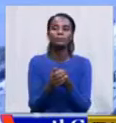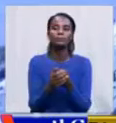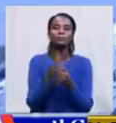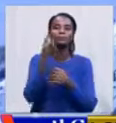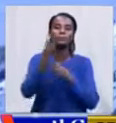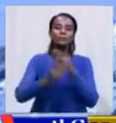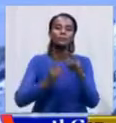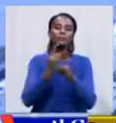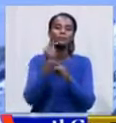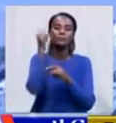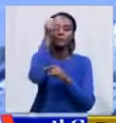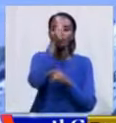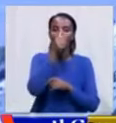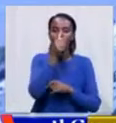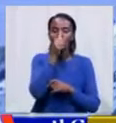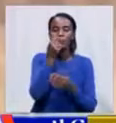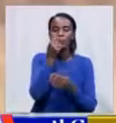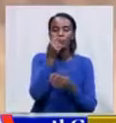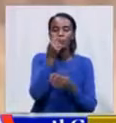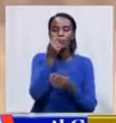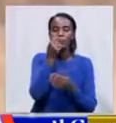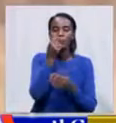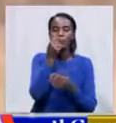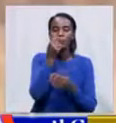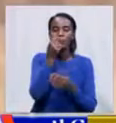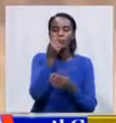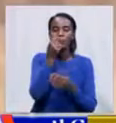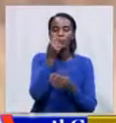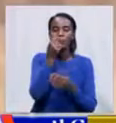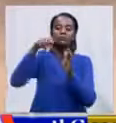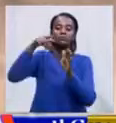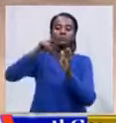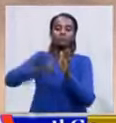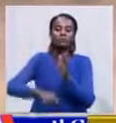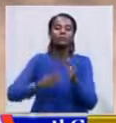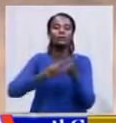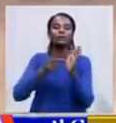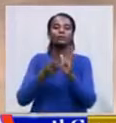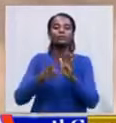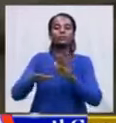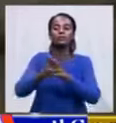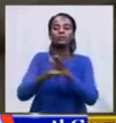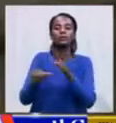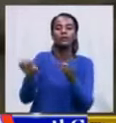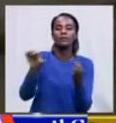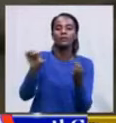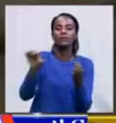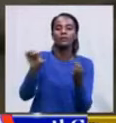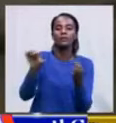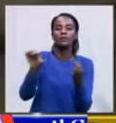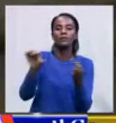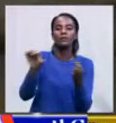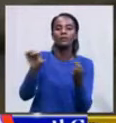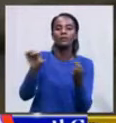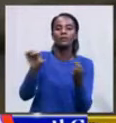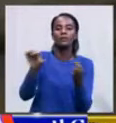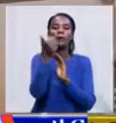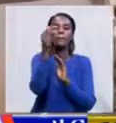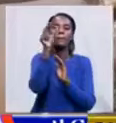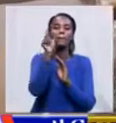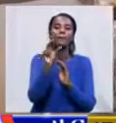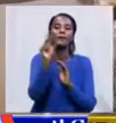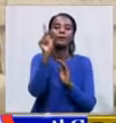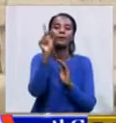ለዘመናት ለኢትዮጵያ ይህ ነው የሚባል ግልጋሎት ሳይሰጥ ቁልቁል በመፍሰስ ለታችኛው የተፋሰስ ሀገራት በረከት የሆነው አባይ አሁን